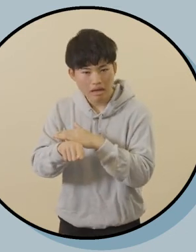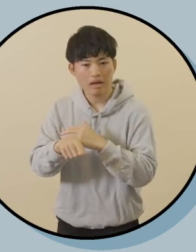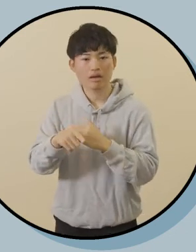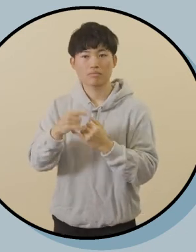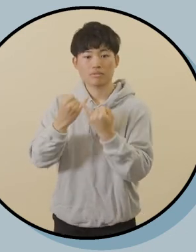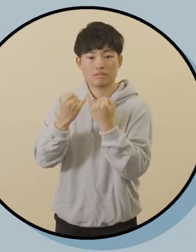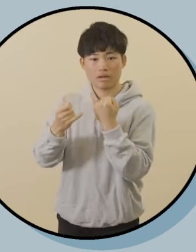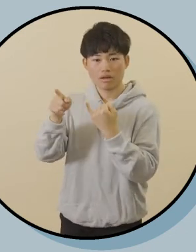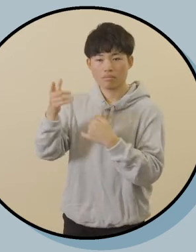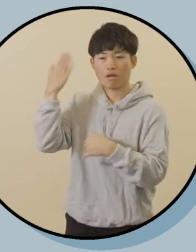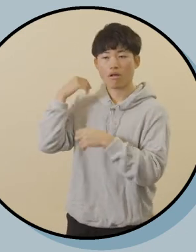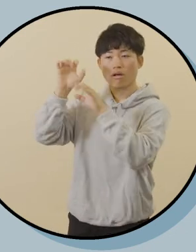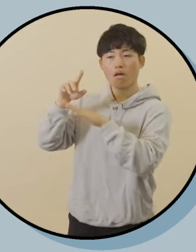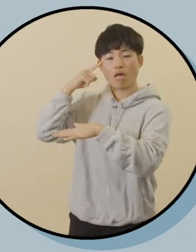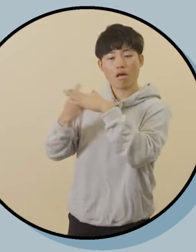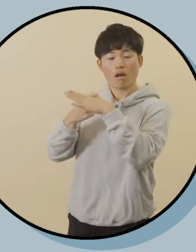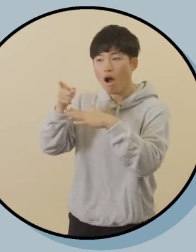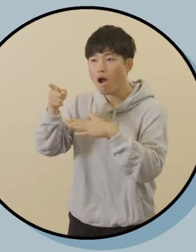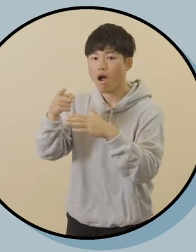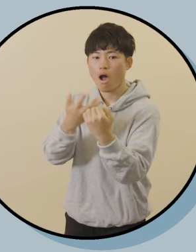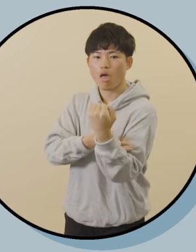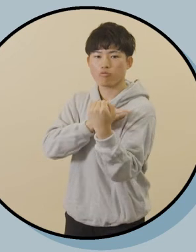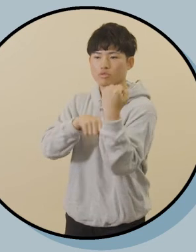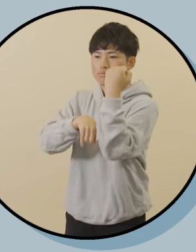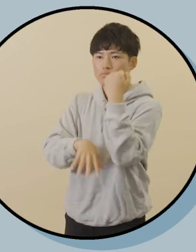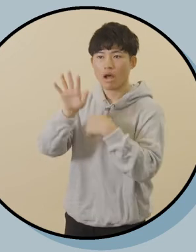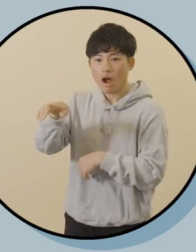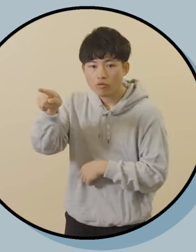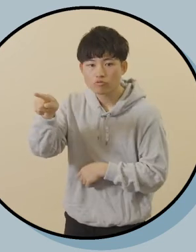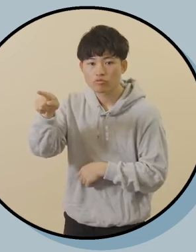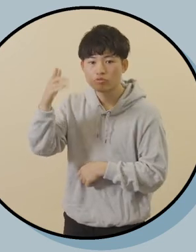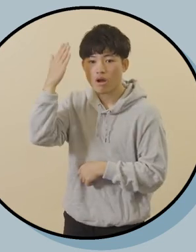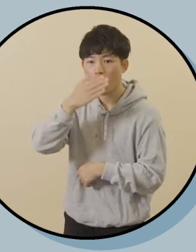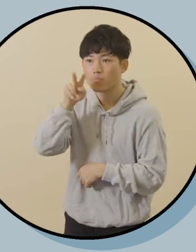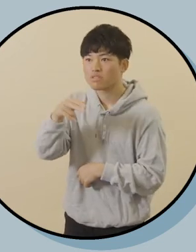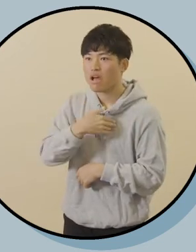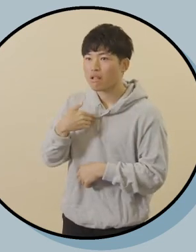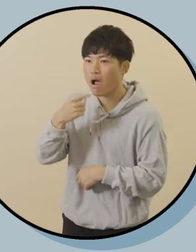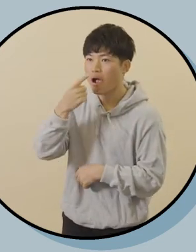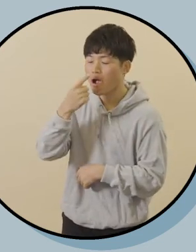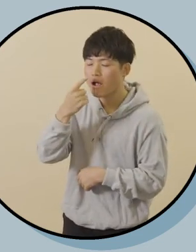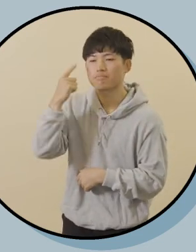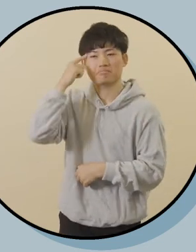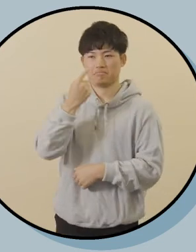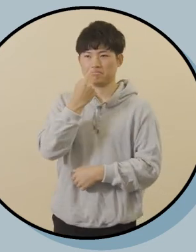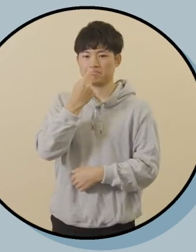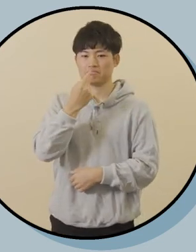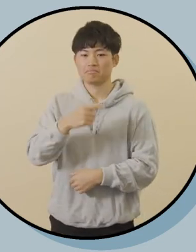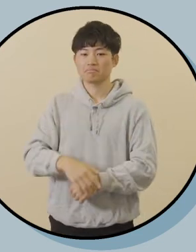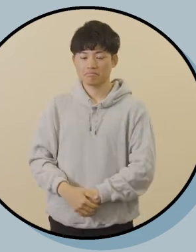うだし、なんかそう、今まで見えなかったものが、ちょっとだけだけど見えた感覚っていうのがあ